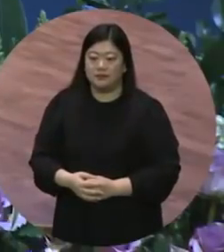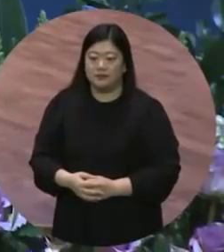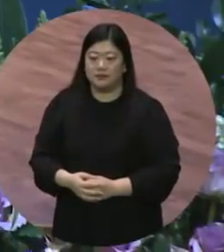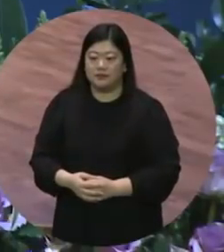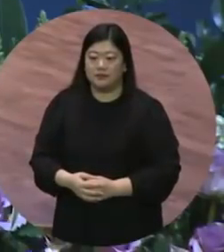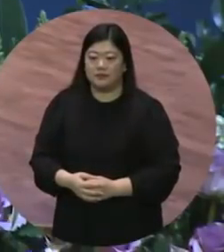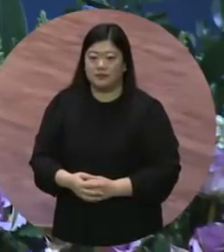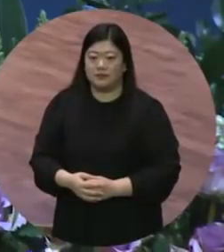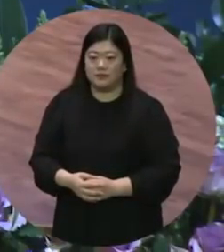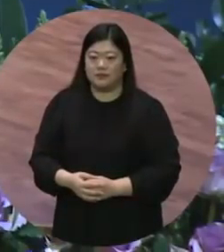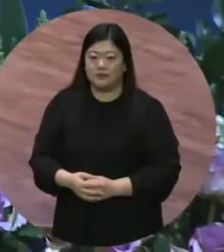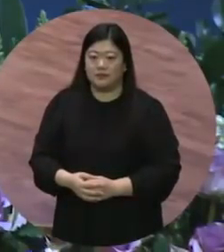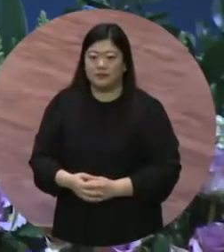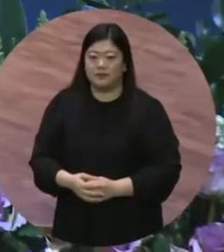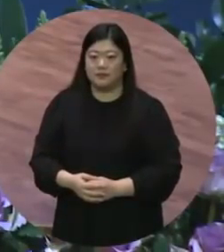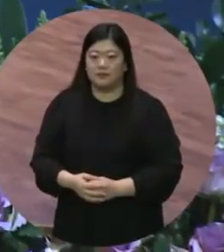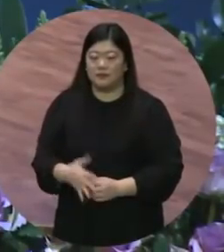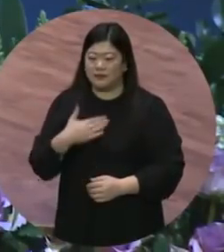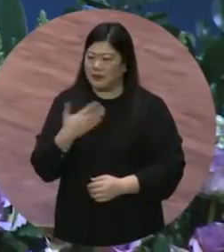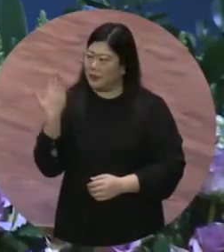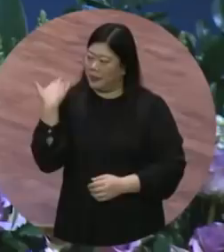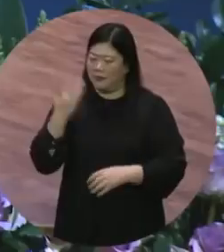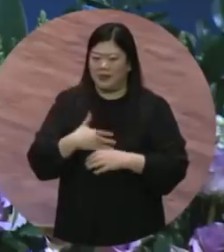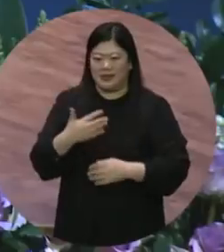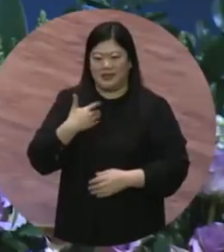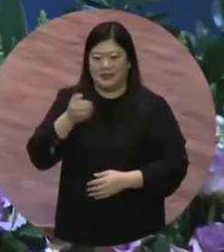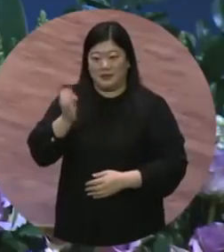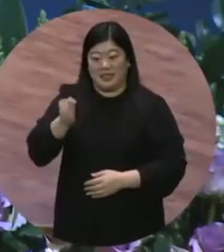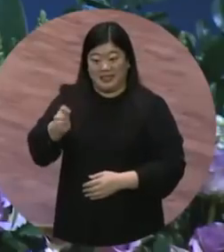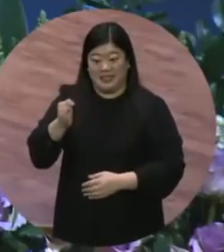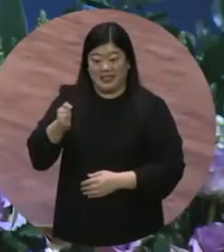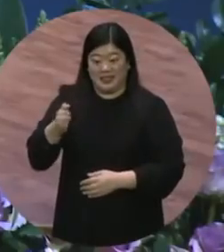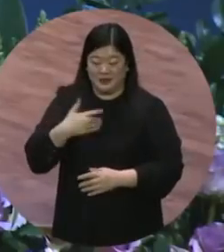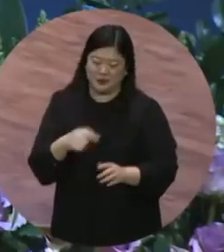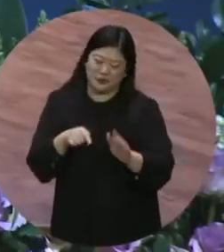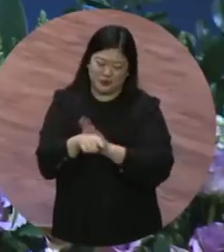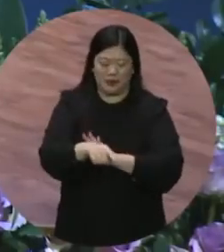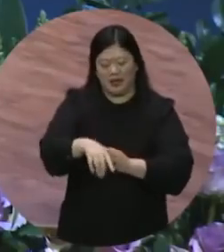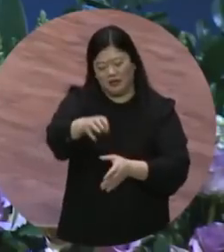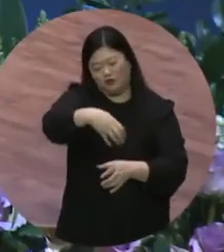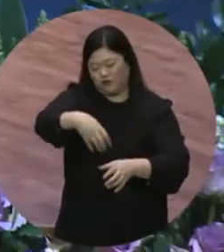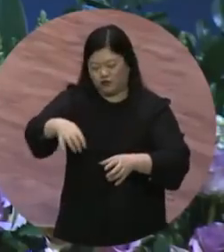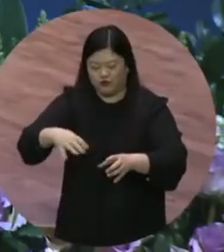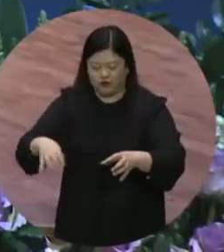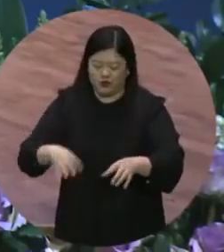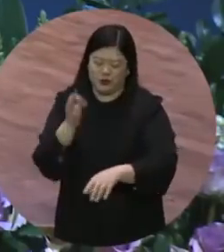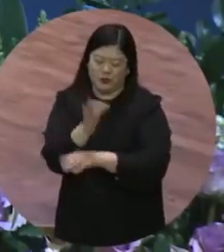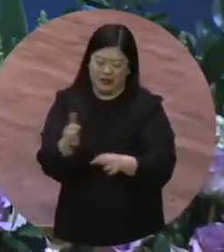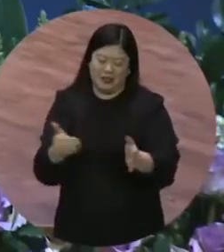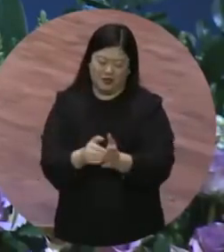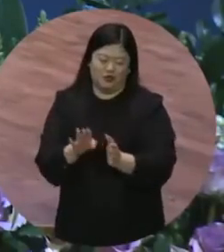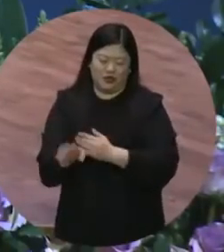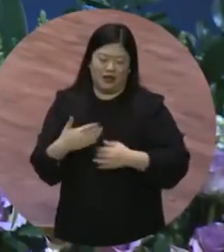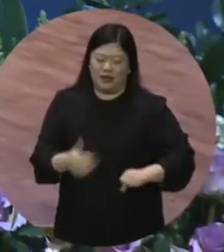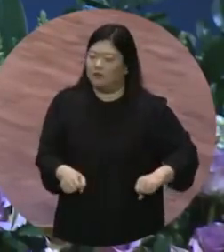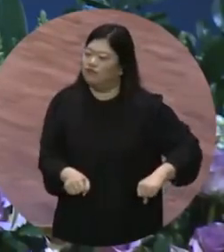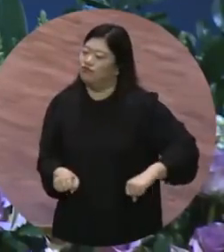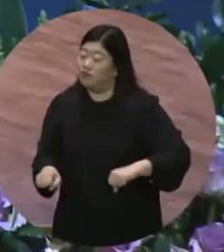제가 마트에 들어갔는데 마트에 들어가서 뭘 사고 나오는데 누가 제 뒤에서 아저씨라